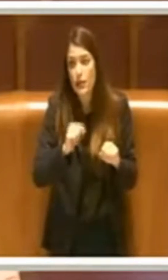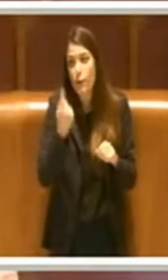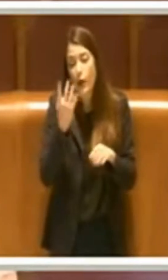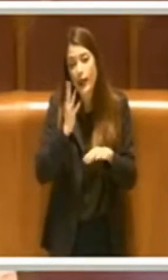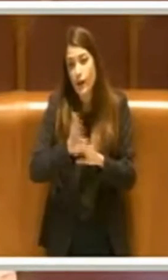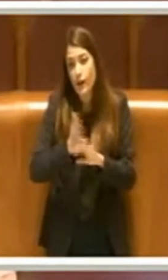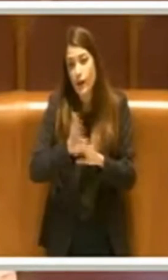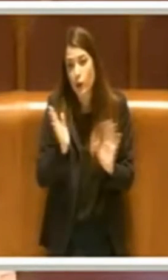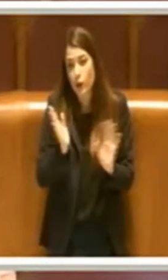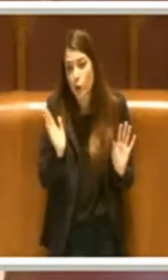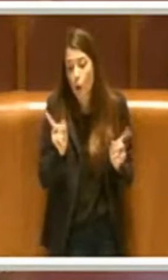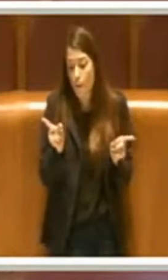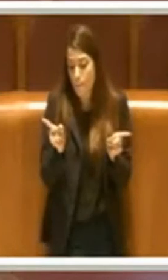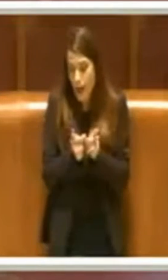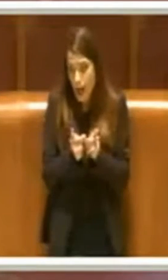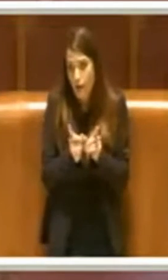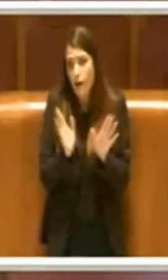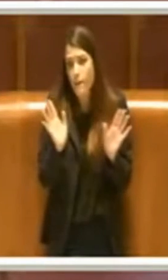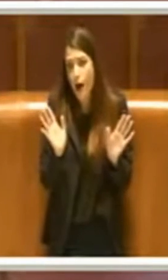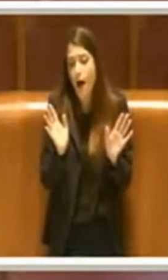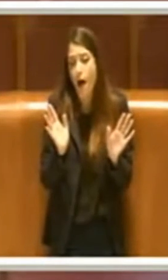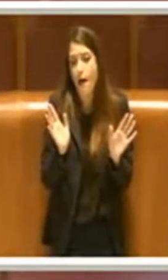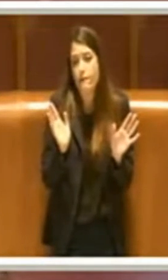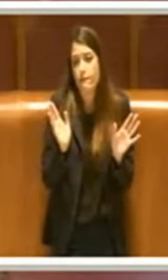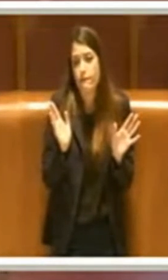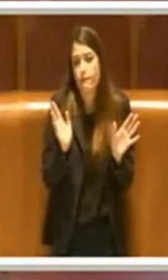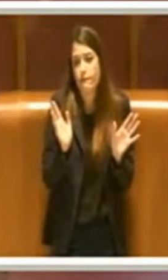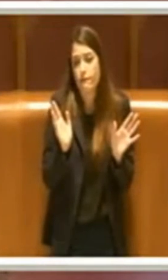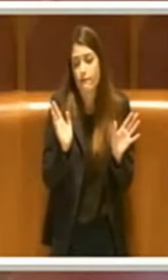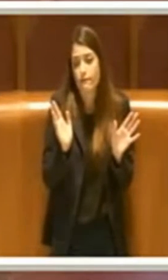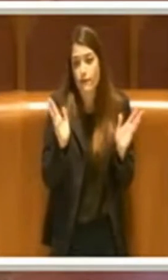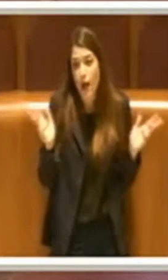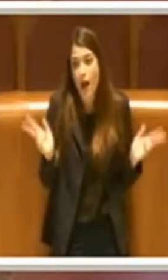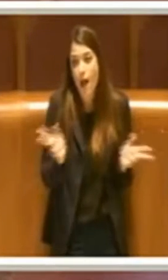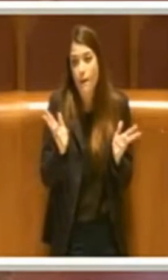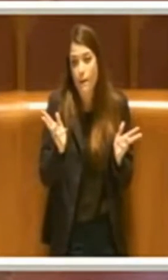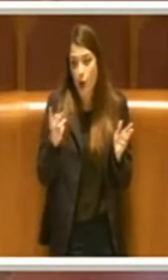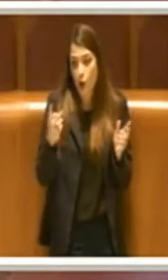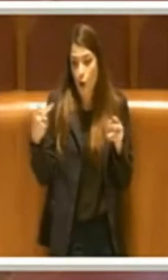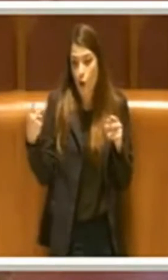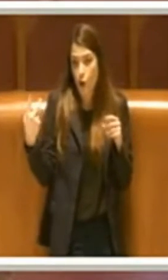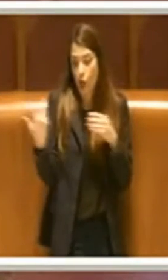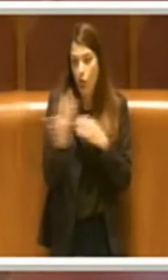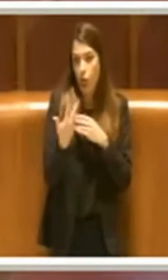intervento breve, ma però senza interruzioni.